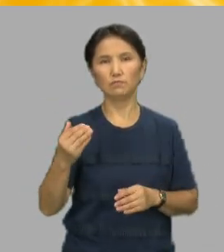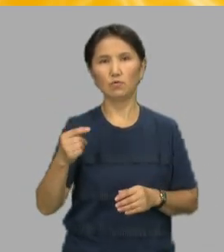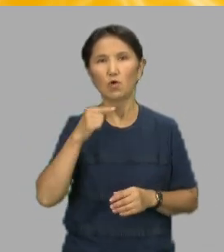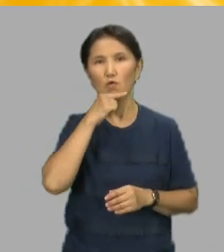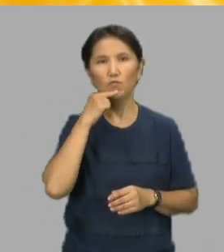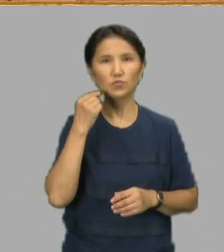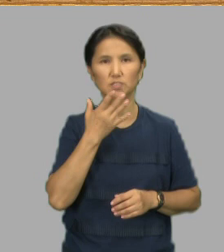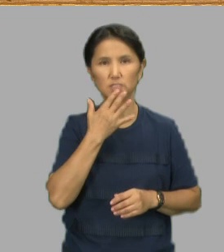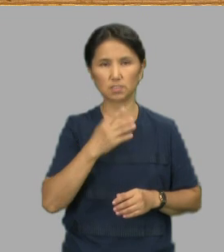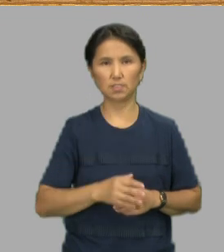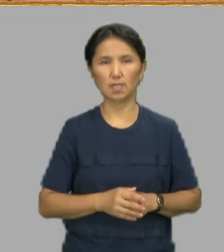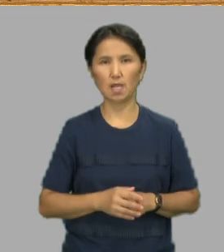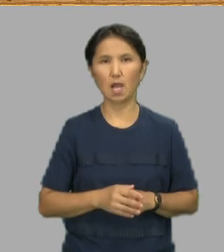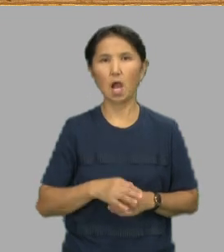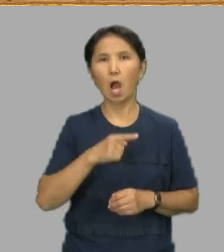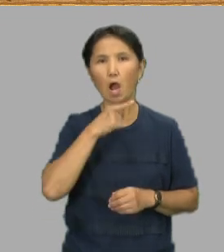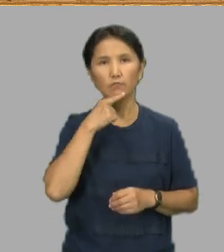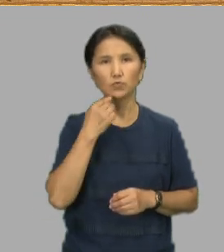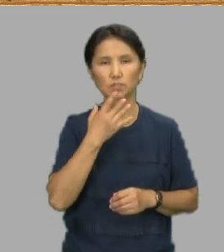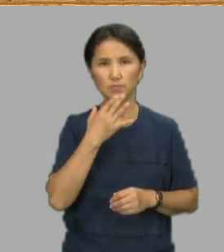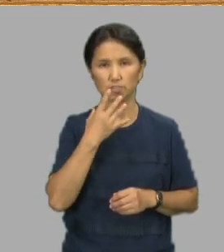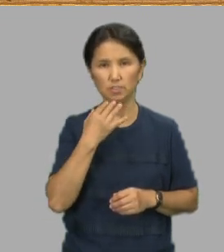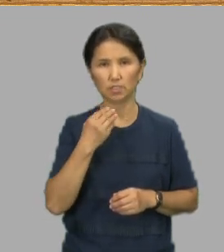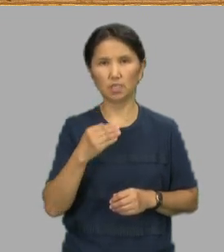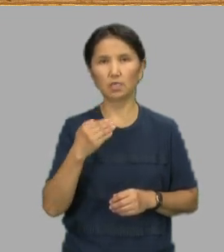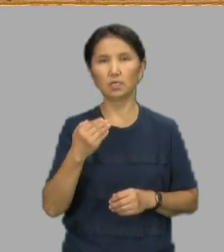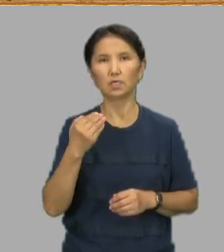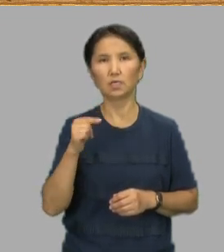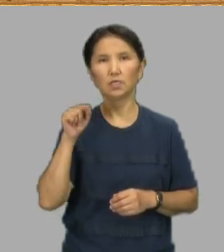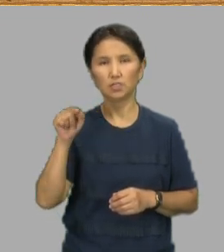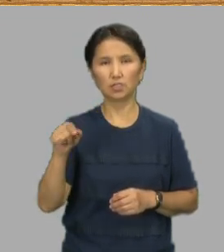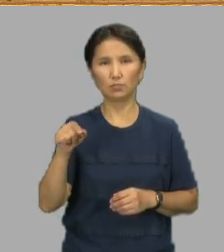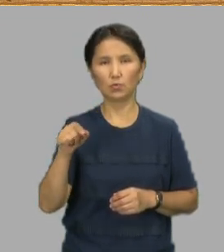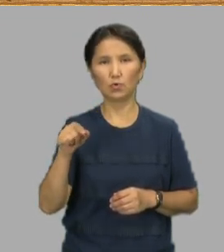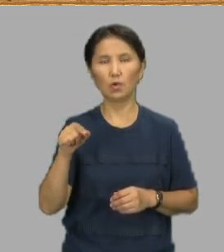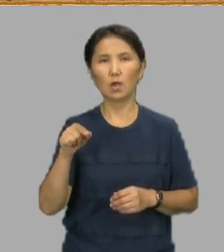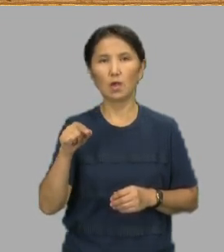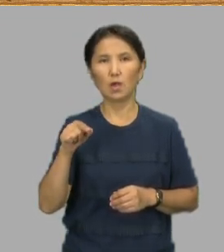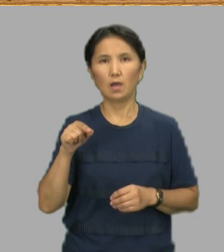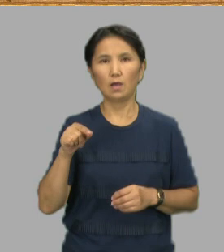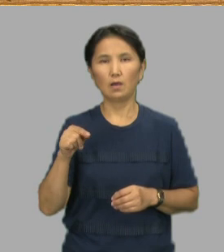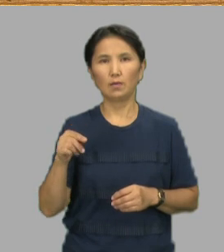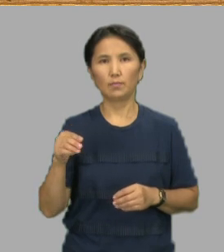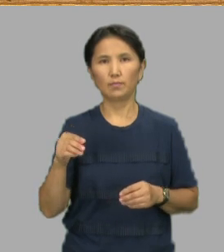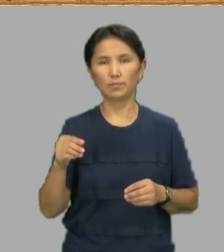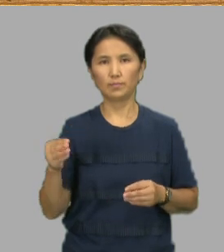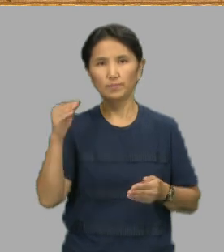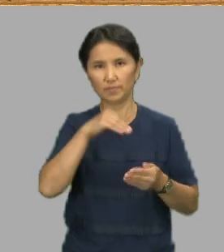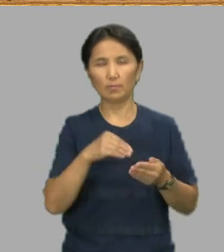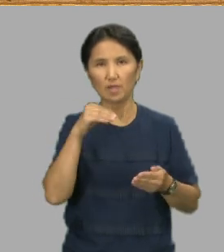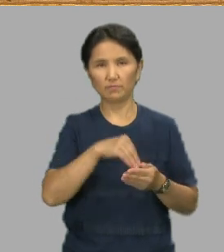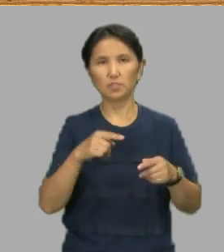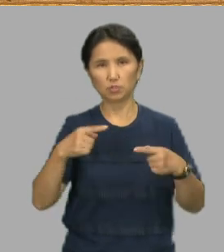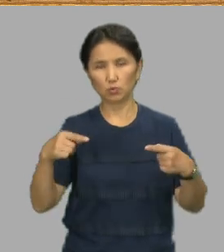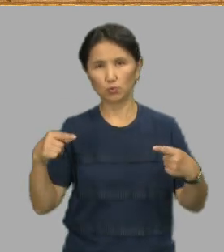язык. А в русском языке к нему подобрались и прочие значения,